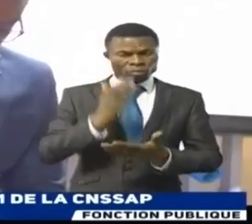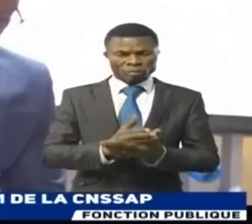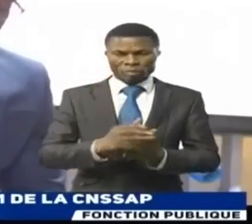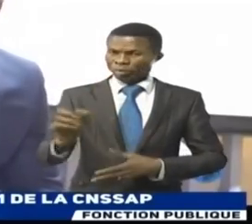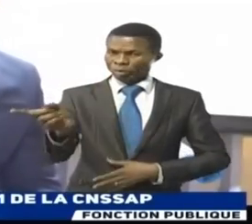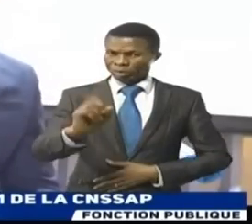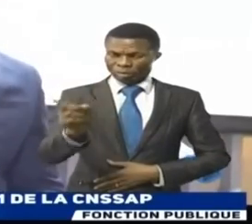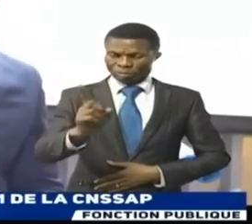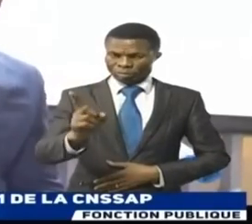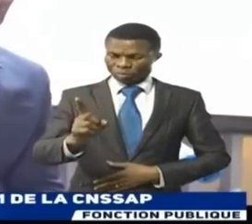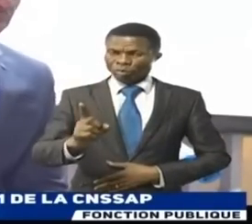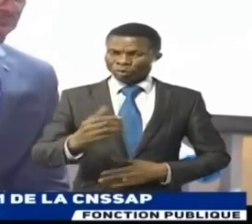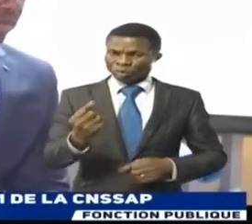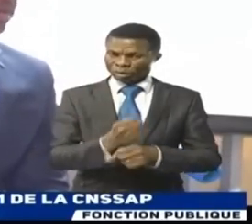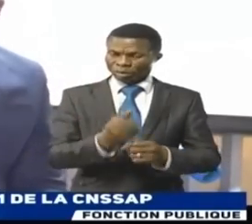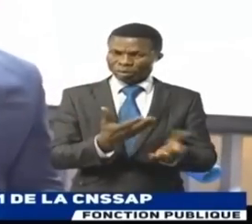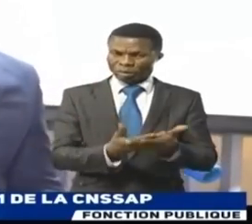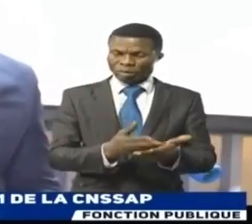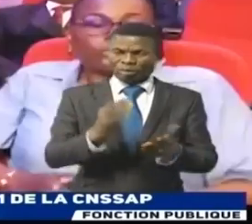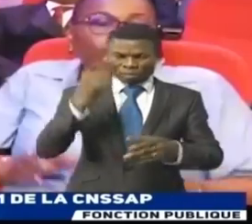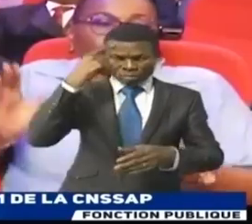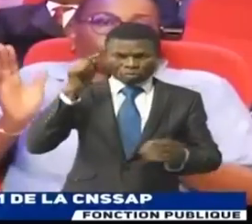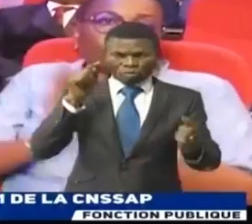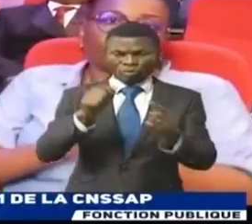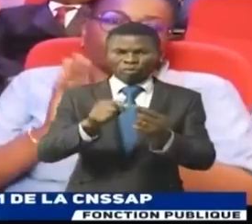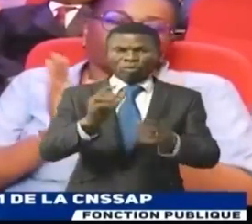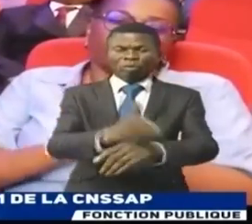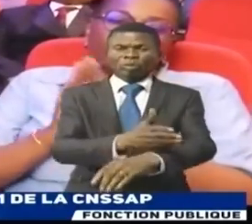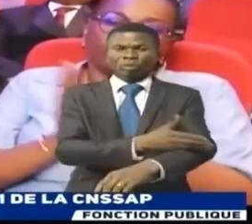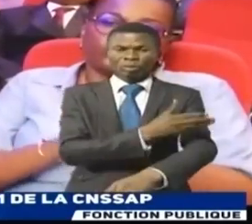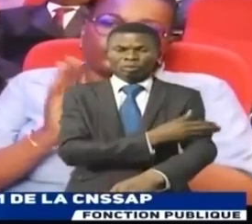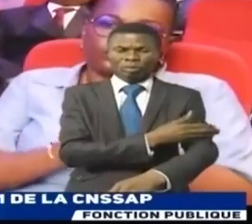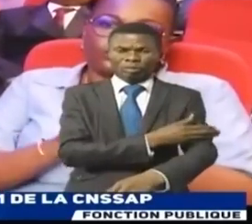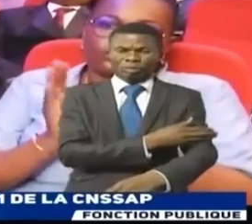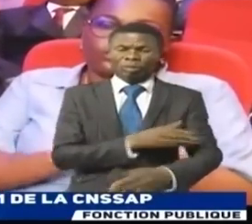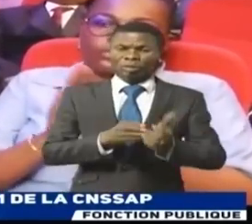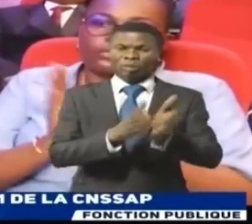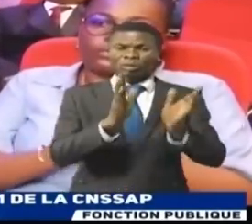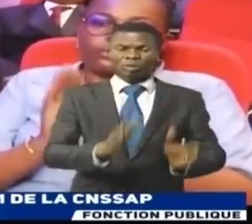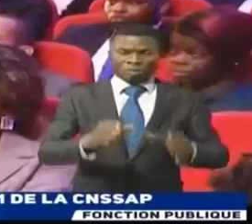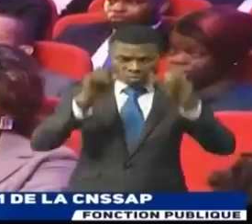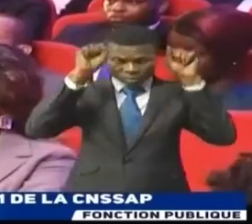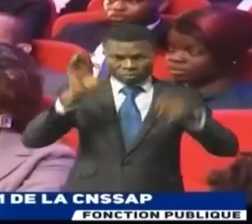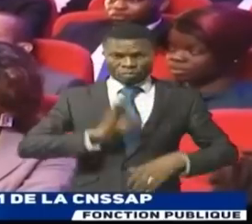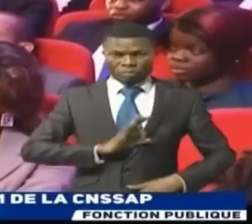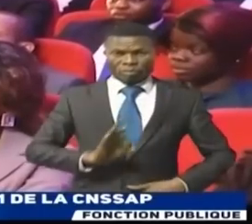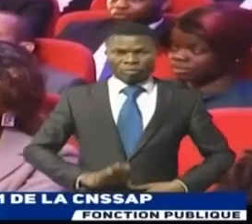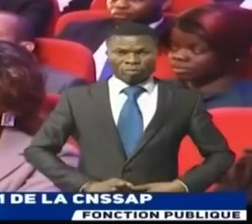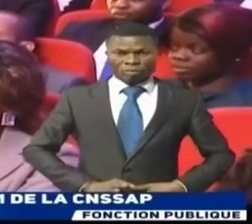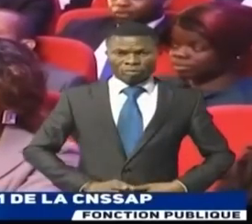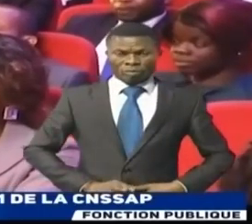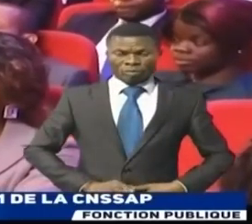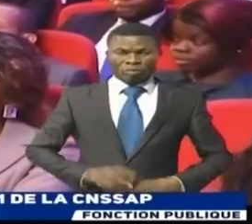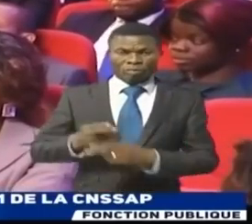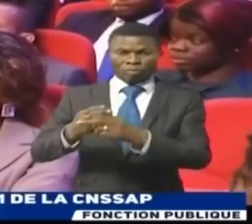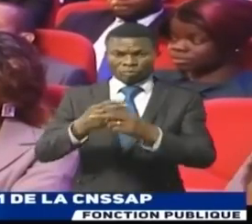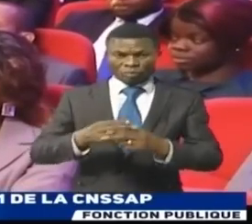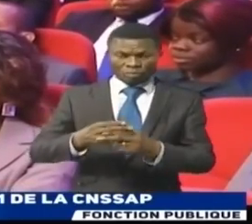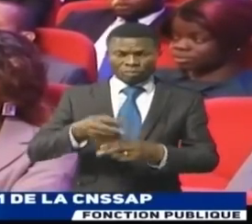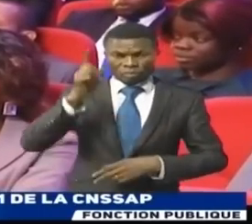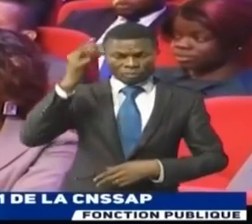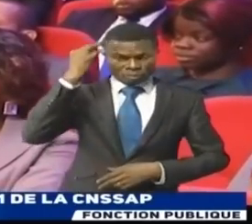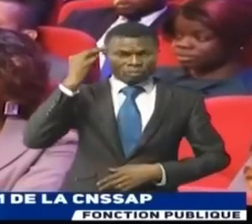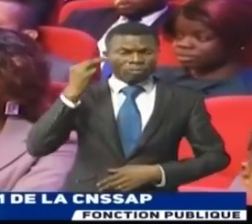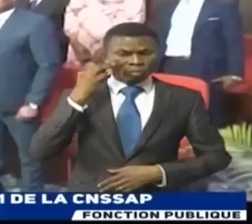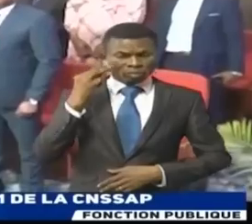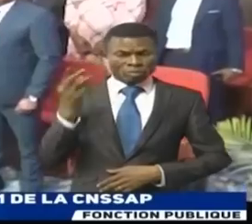dans cette marche vers le progrès. Sous le leadership du chef de l'État, Félix-Antoine Tshisekedi Tshilombo, et la supervision du Premier